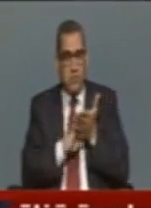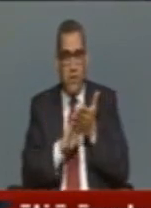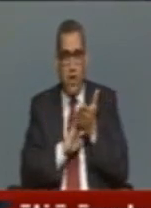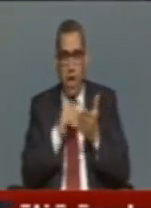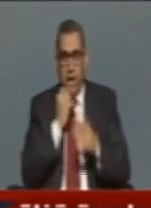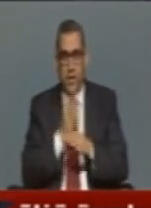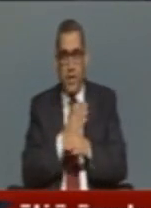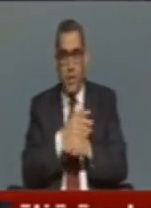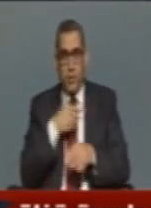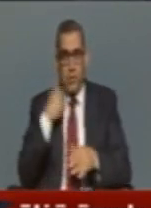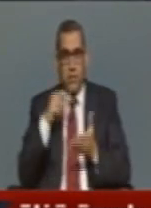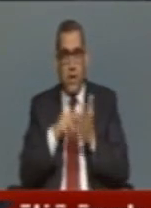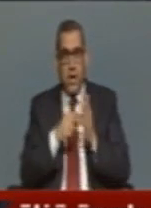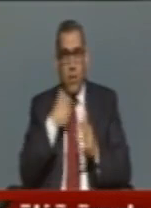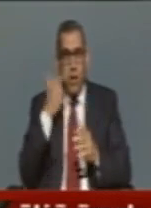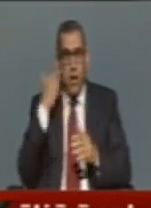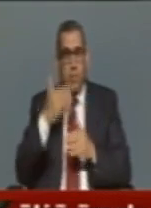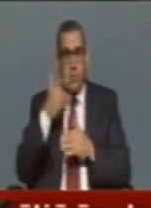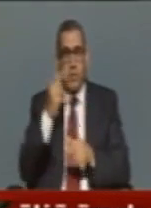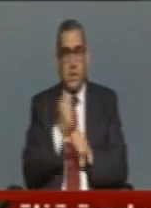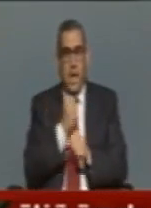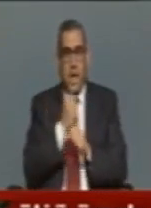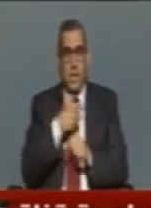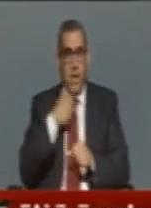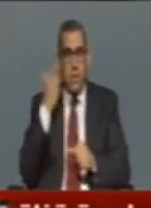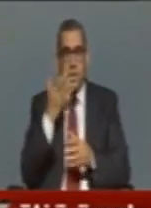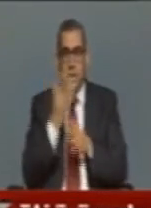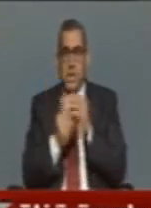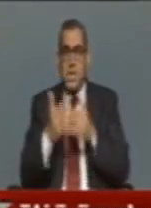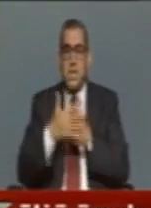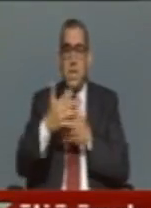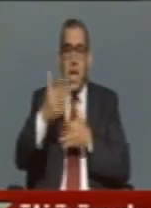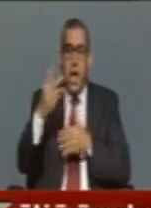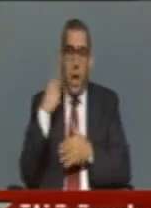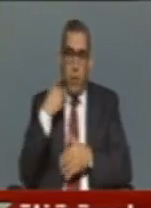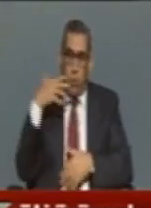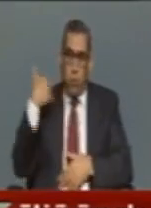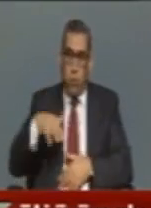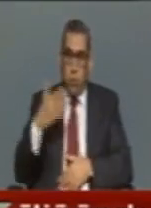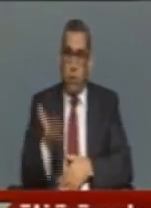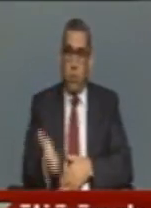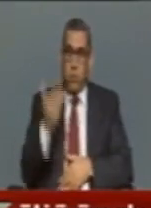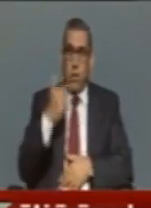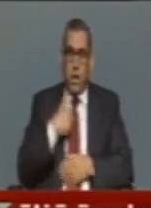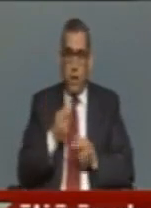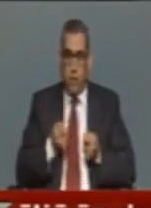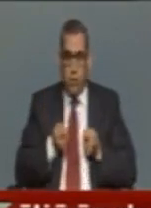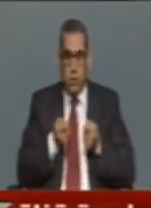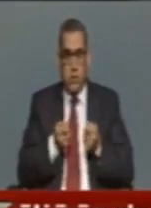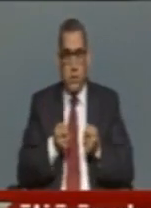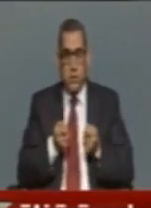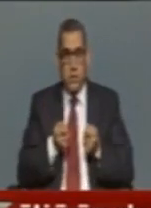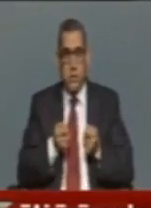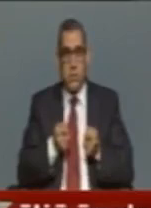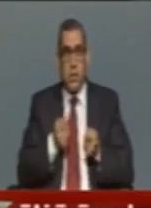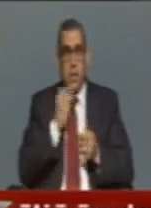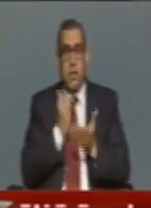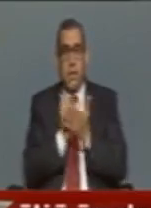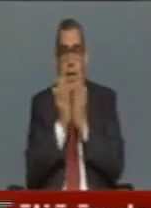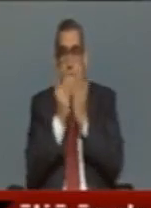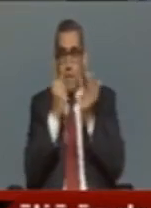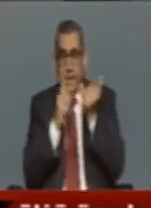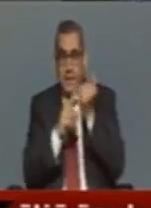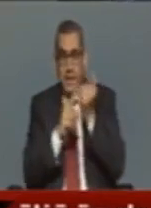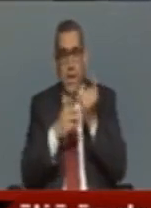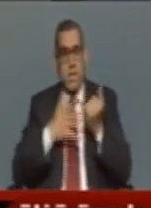ملناش قبل بيه إن أنا أزيد بالرقم ده وبقى محتاج مش بس في قطاع التعليم، لا، في قطاع الصحة،